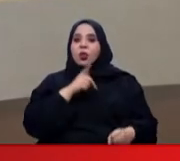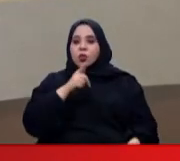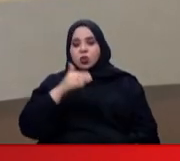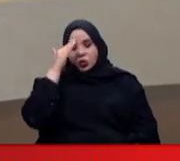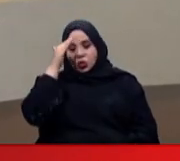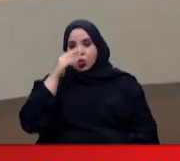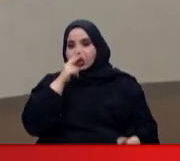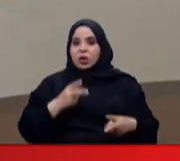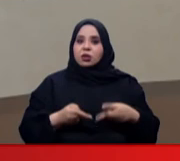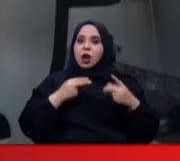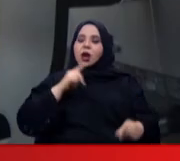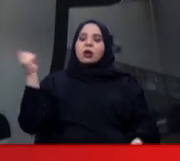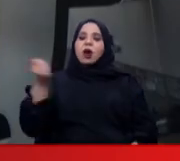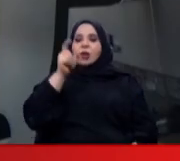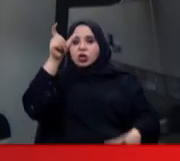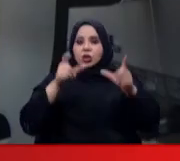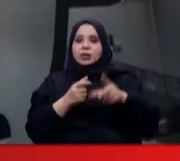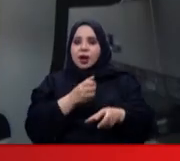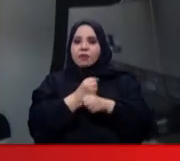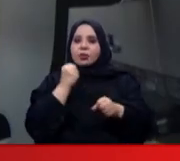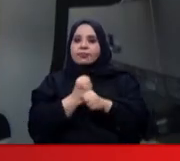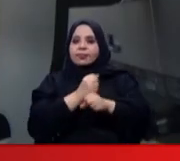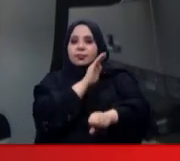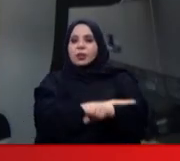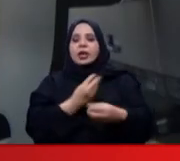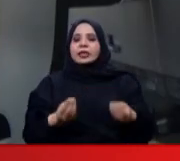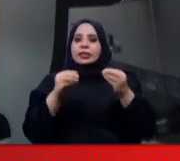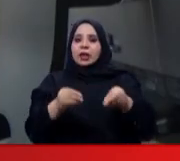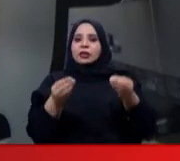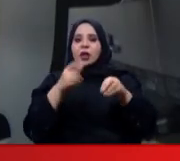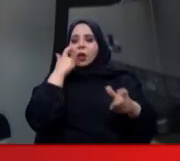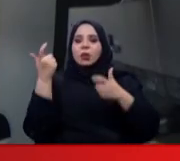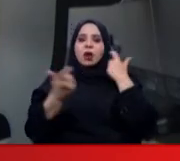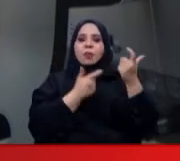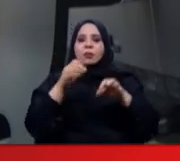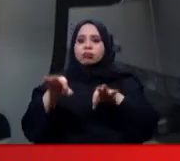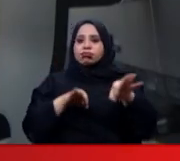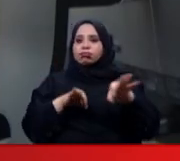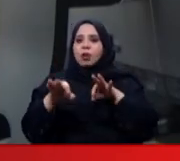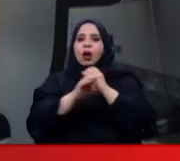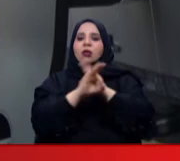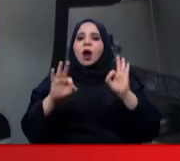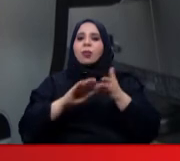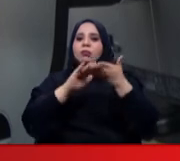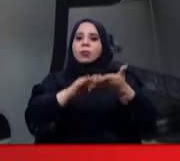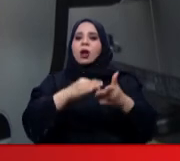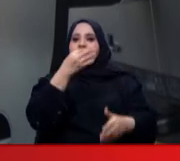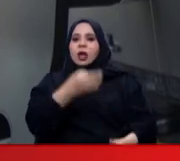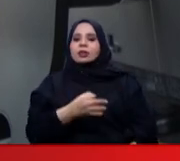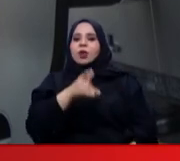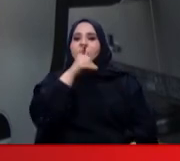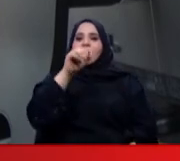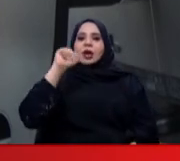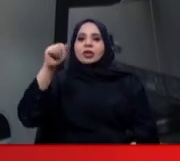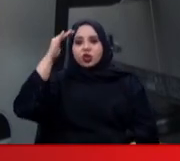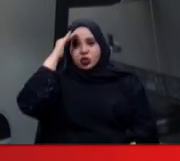شكره وتقديره للمحافظين على دورهم وجهودهم المكثفة في المتابعة والتنسيق وتقديم كافة الخدمات اللازمة، والشكر